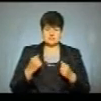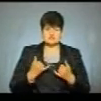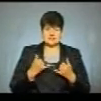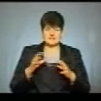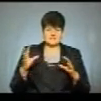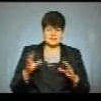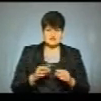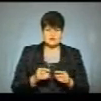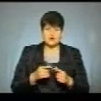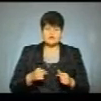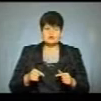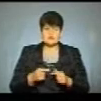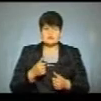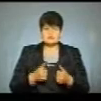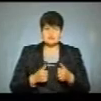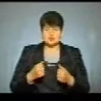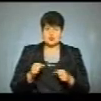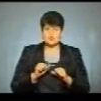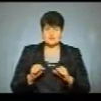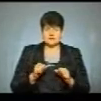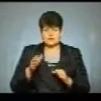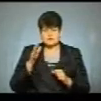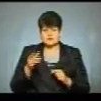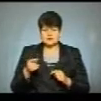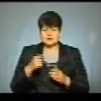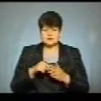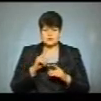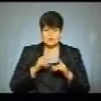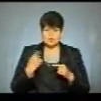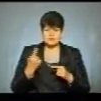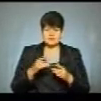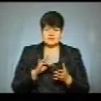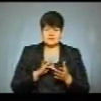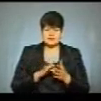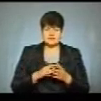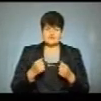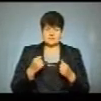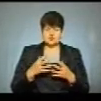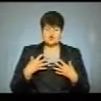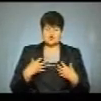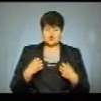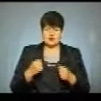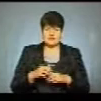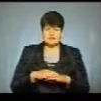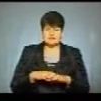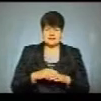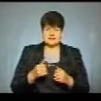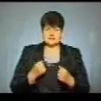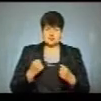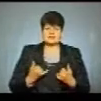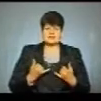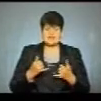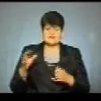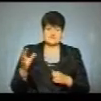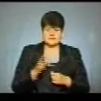Ванджура. Організували змагання управління освіти Тернопільської міськради та обласний центр фізичного здоров'я населення «Спорт для всіх». Як